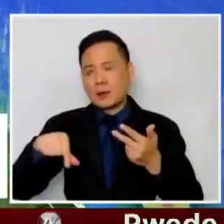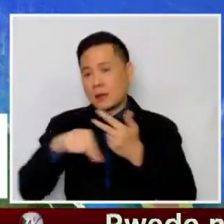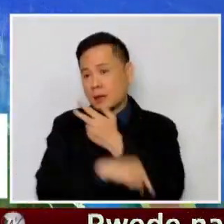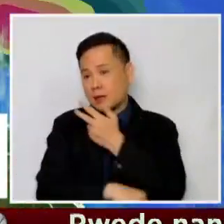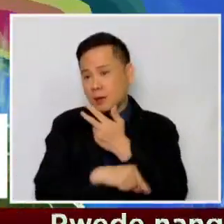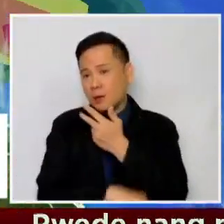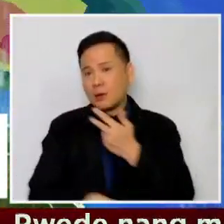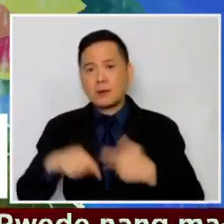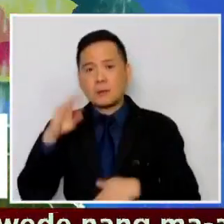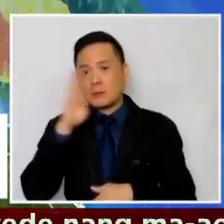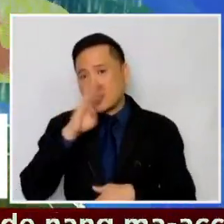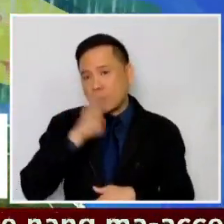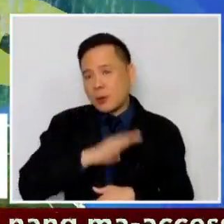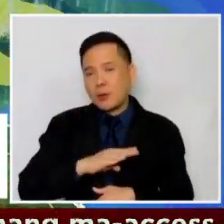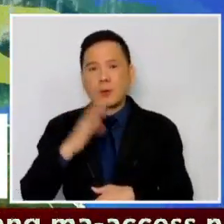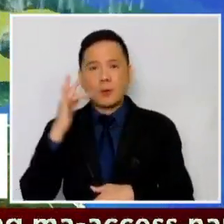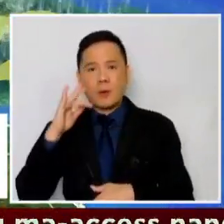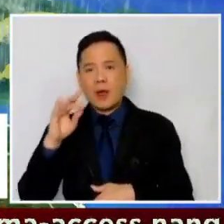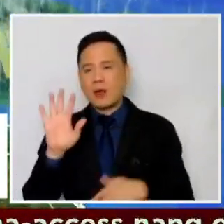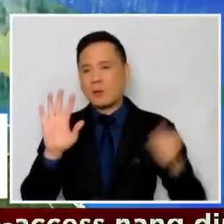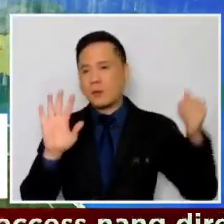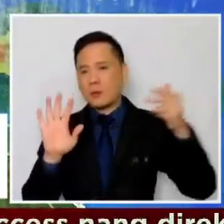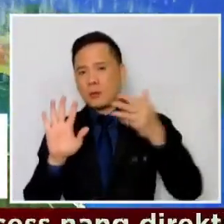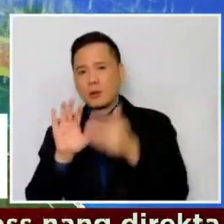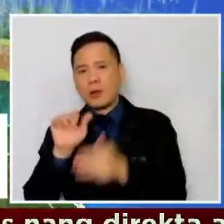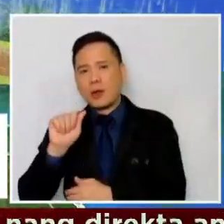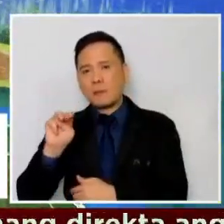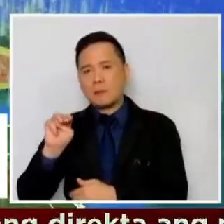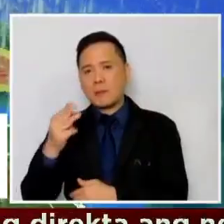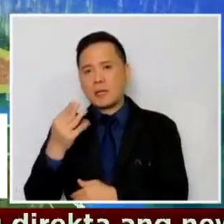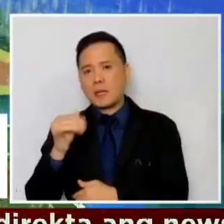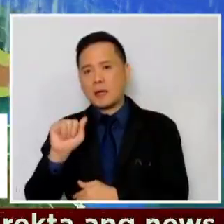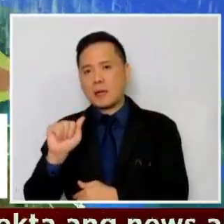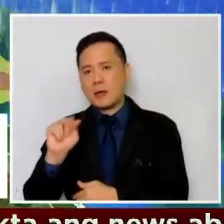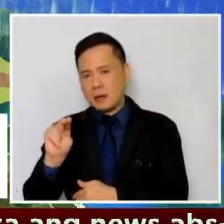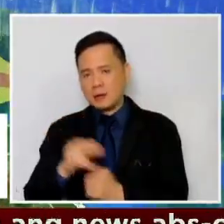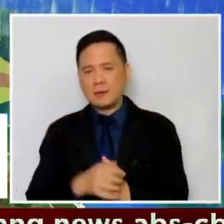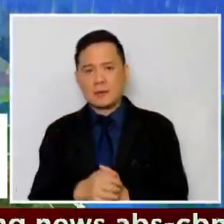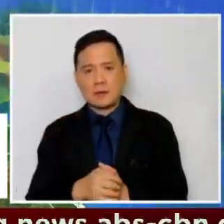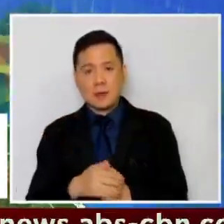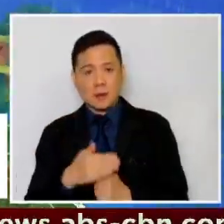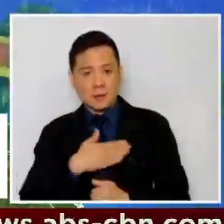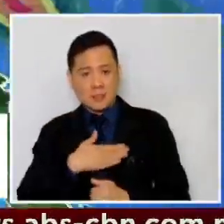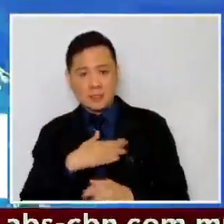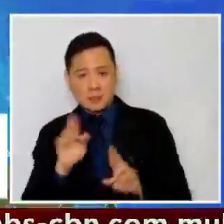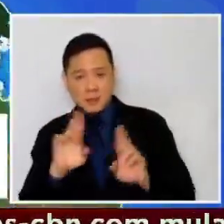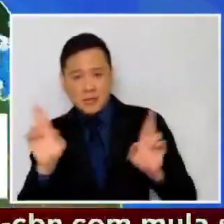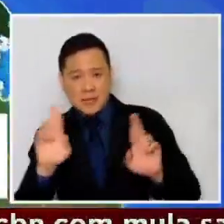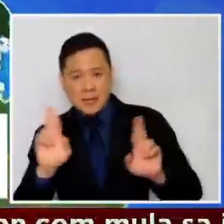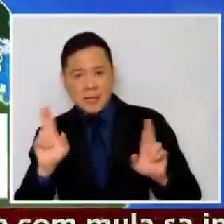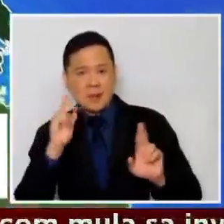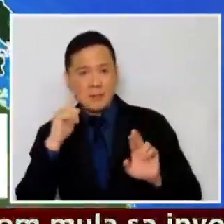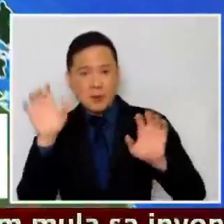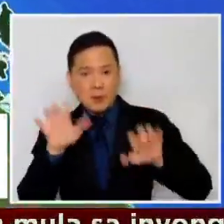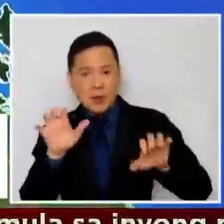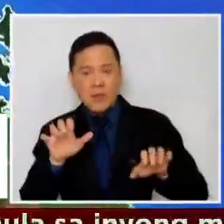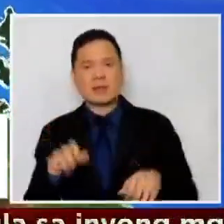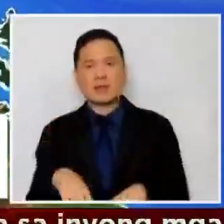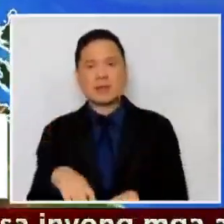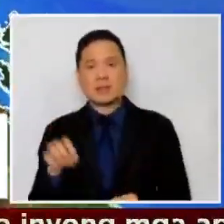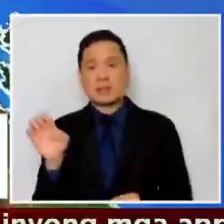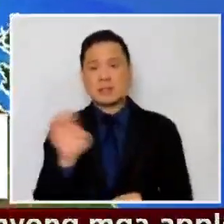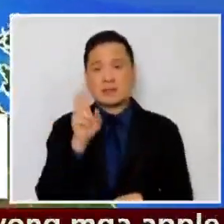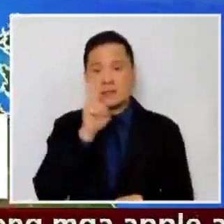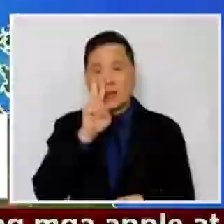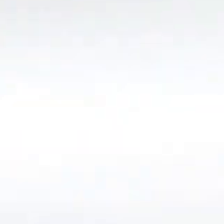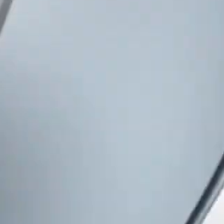rin sa amihan. Pinapayuhan po ang mga nag-aanda sa maulang panahon ang mga taga-Eastern Visayas bukas.